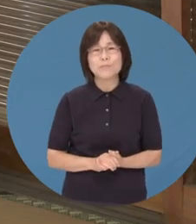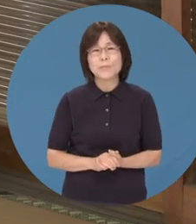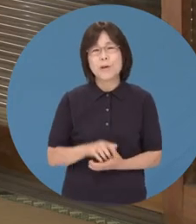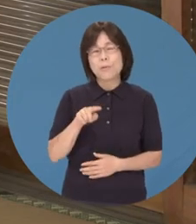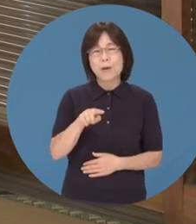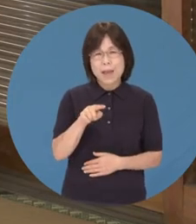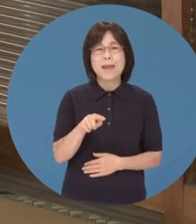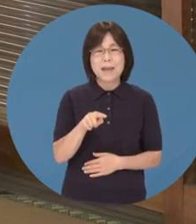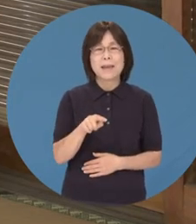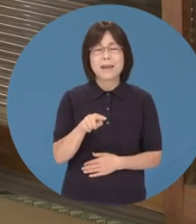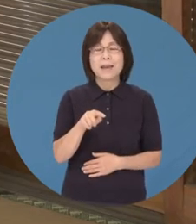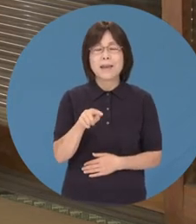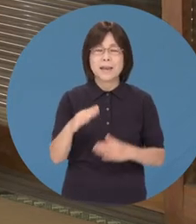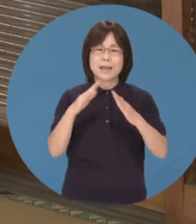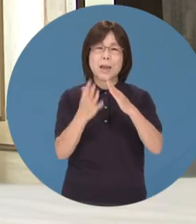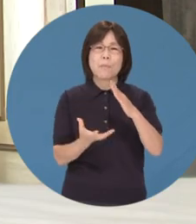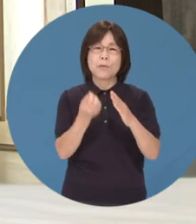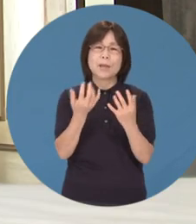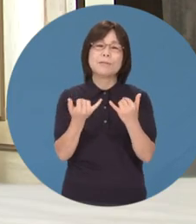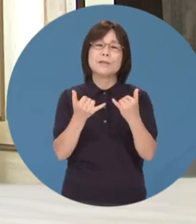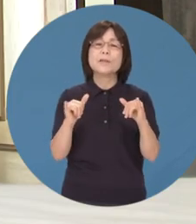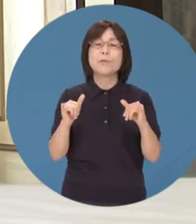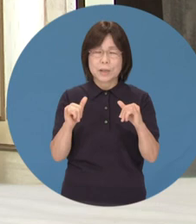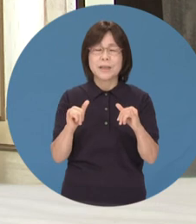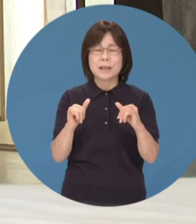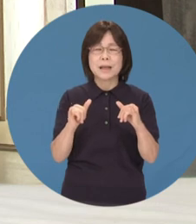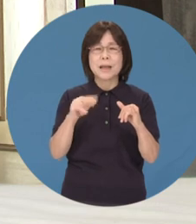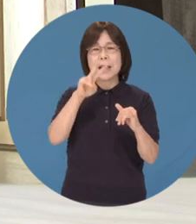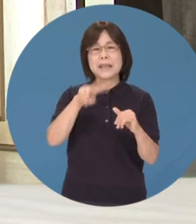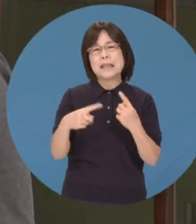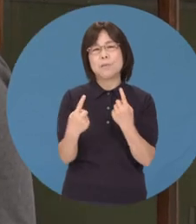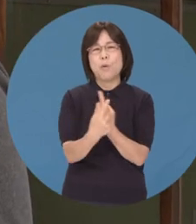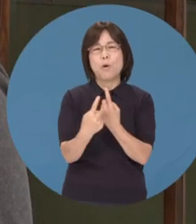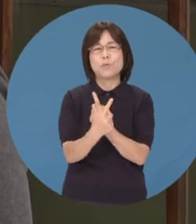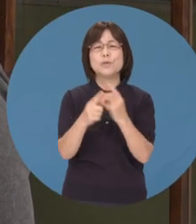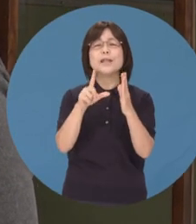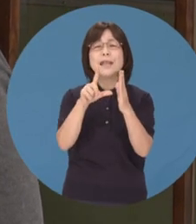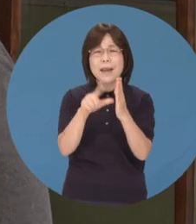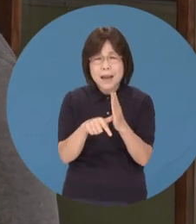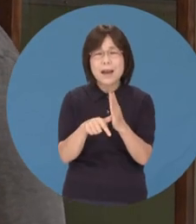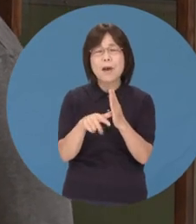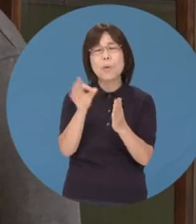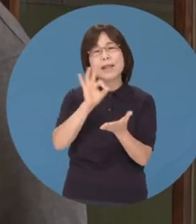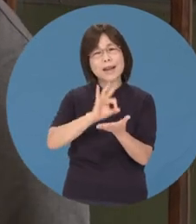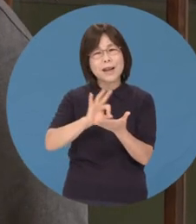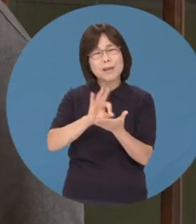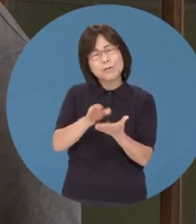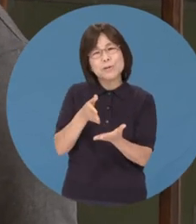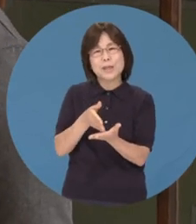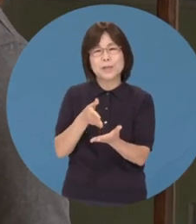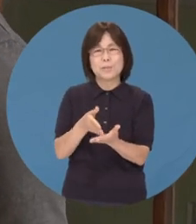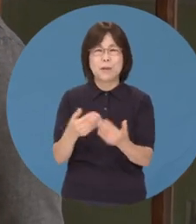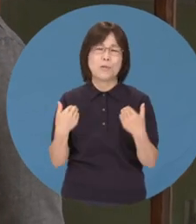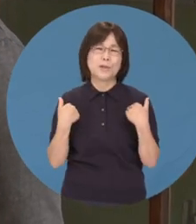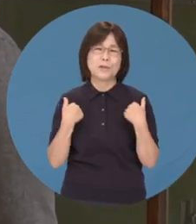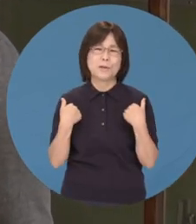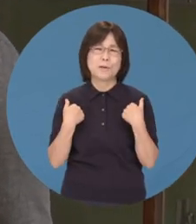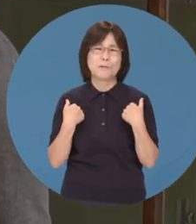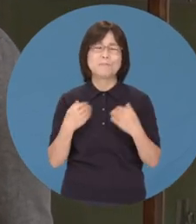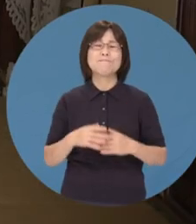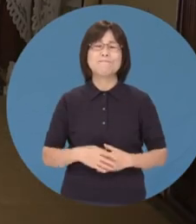、所有者様にこういった面でお金は結構かかるんですよっていうところをご説明させていただいたりだと